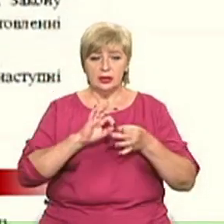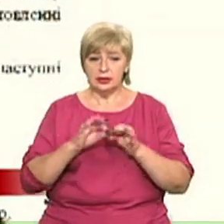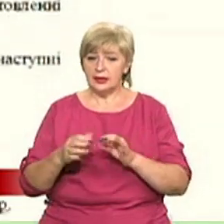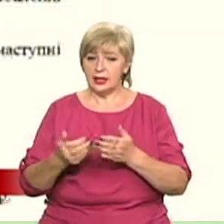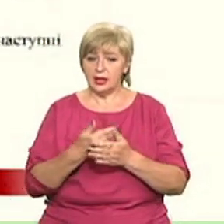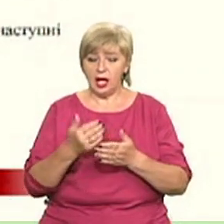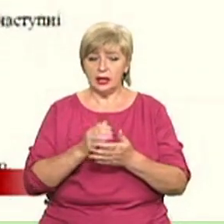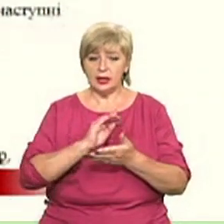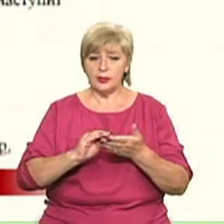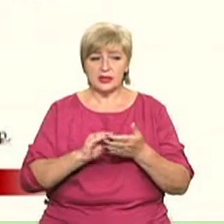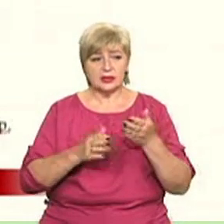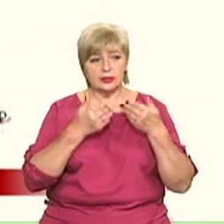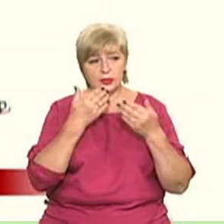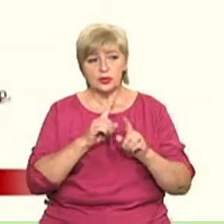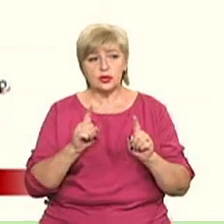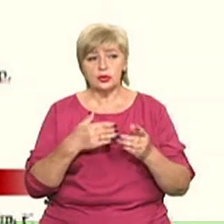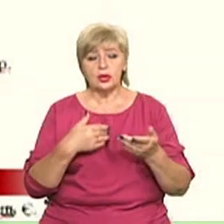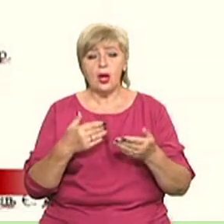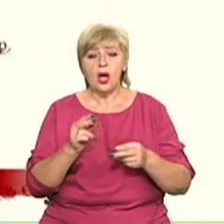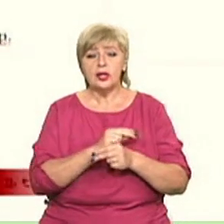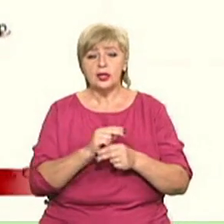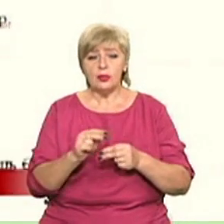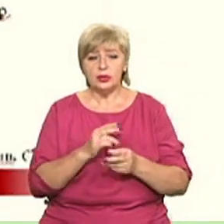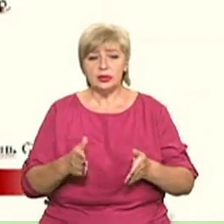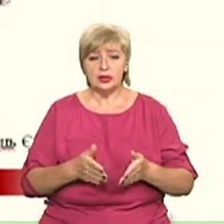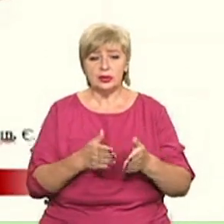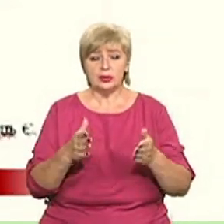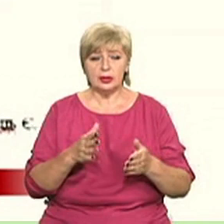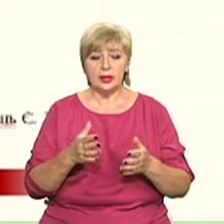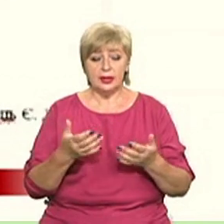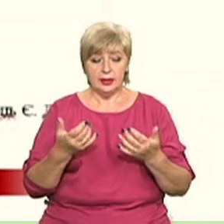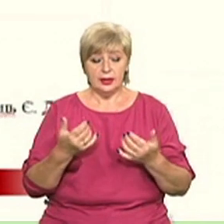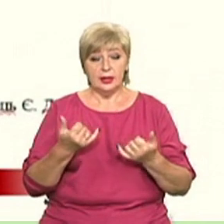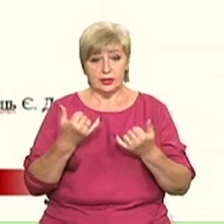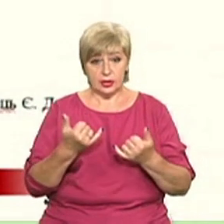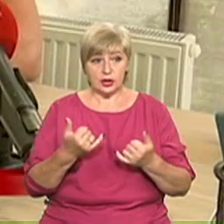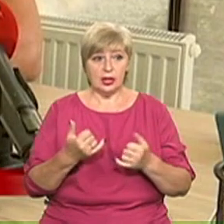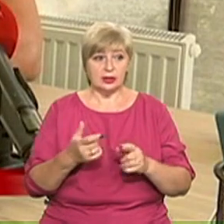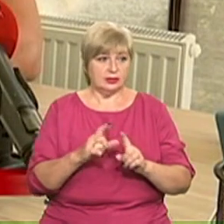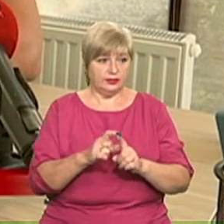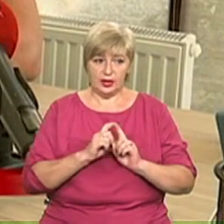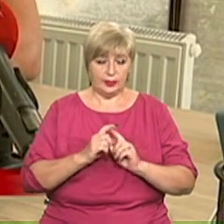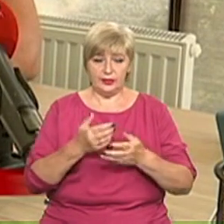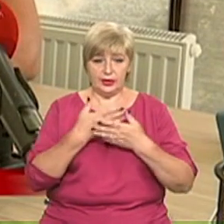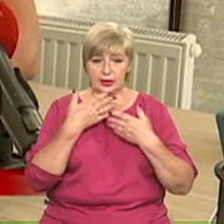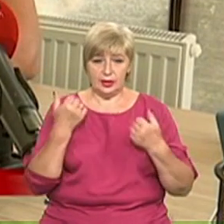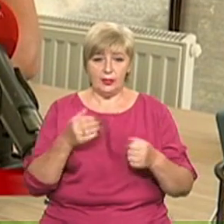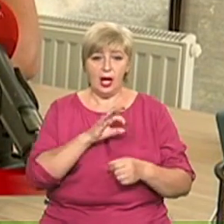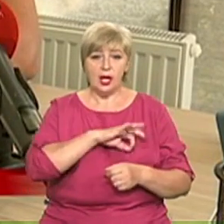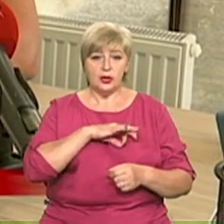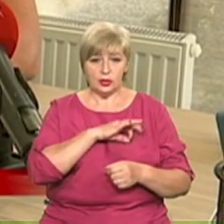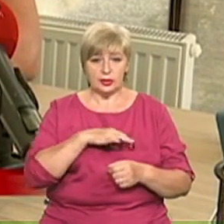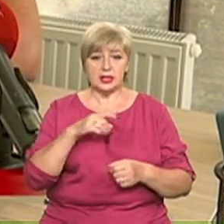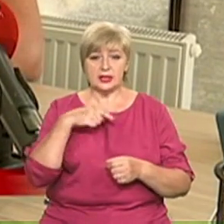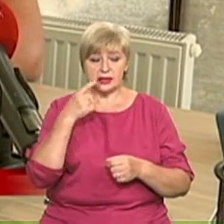до міської ради щодо ремонту дороги на вулиці Братській. На момент виходу сюжету відповіді немає. Юрист Михайло Яценко